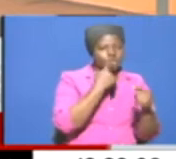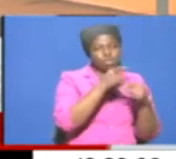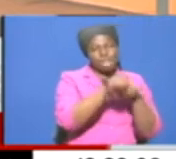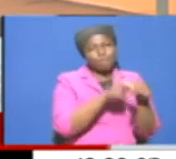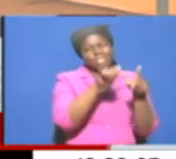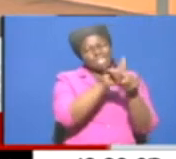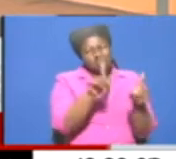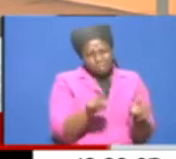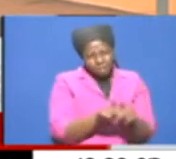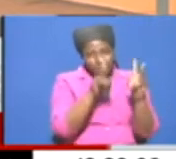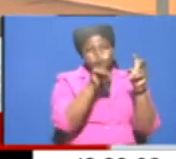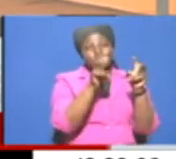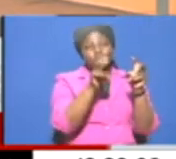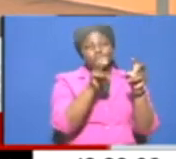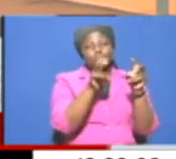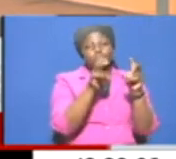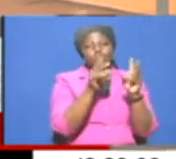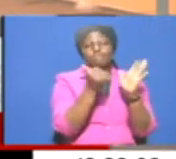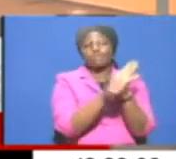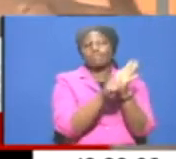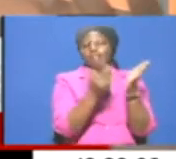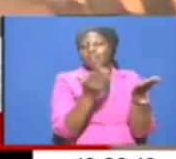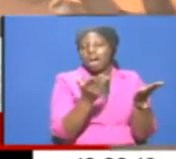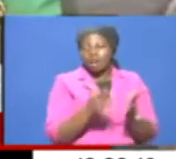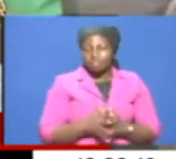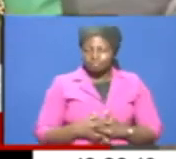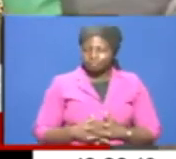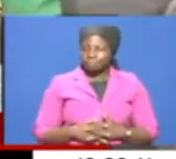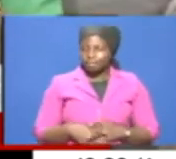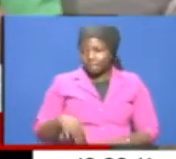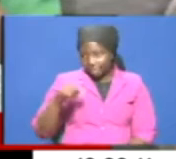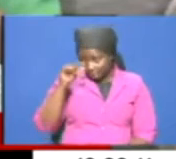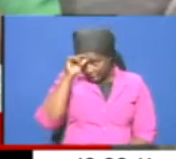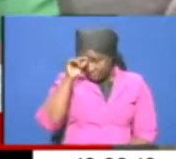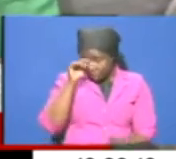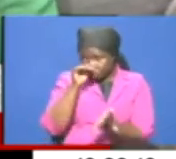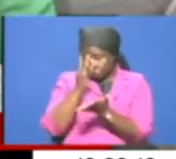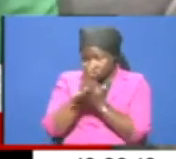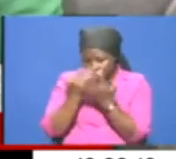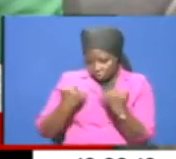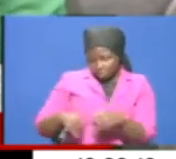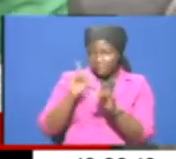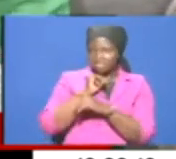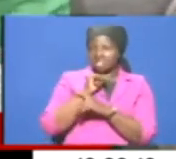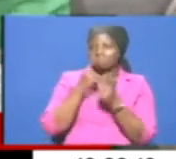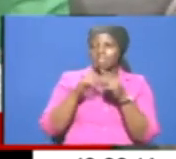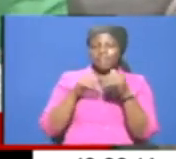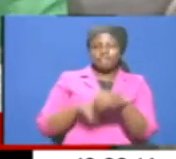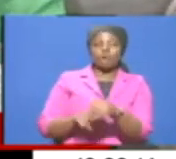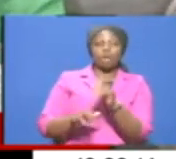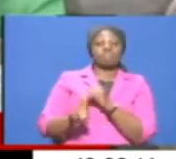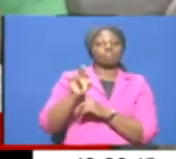na hilo swala tu. Tatizo liko wapi? Serikali imejaribu. Lakini kufuatilia ndio